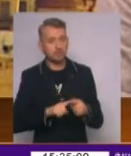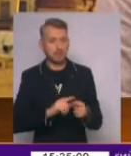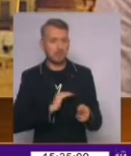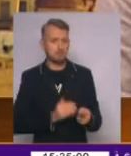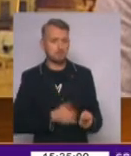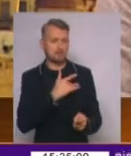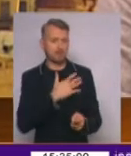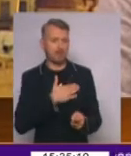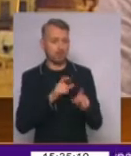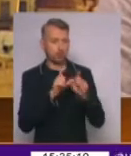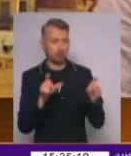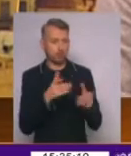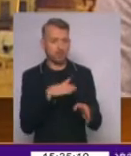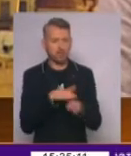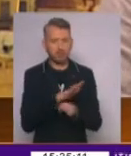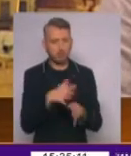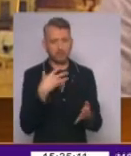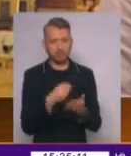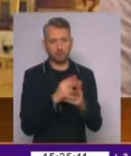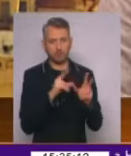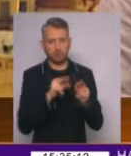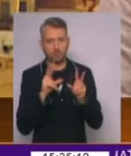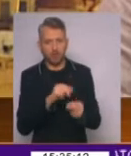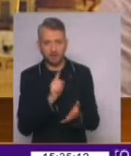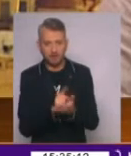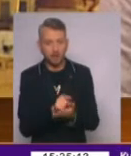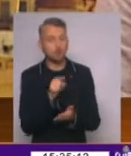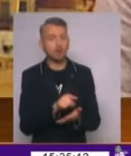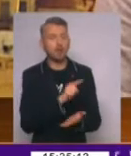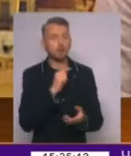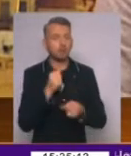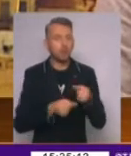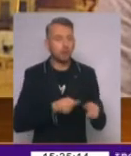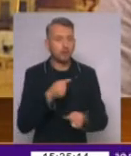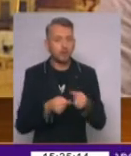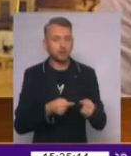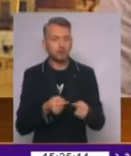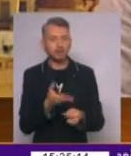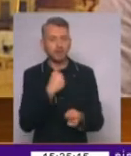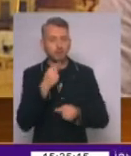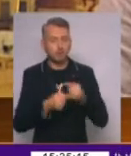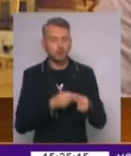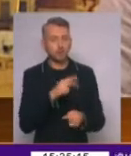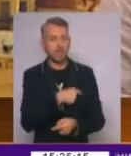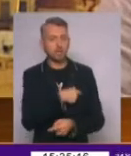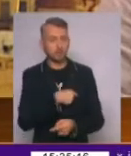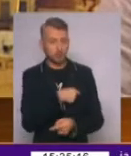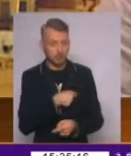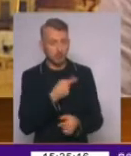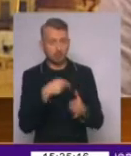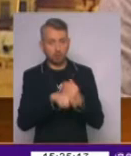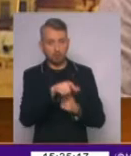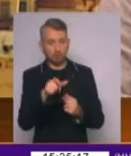шарашкіна контора, яка не виконує свої зобов'язання, яка постійно, ми постійно, як депутати, бо мешканці до